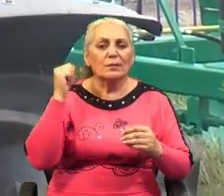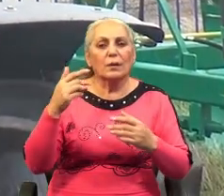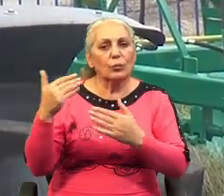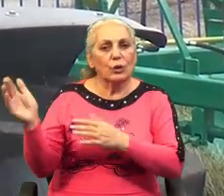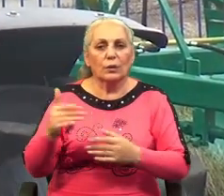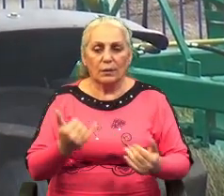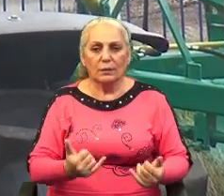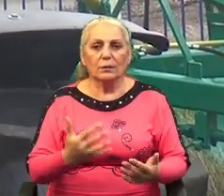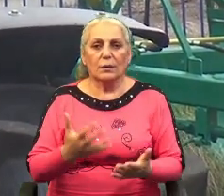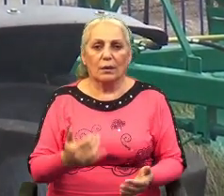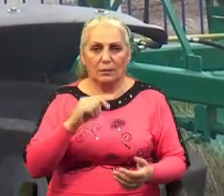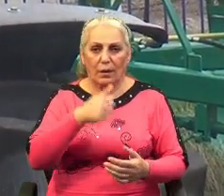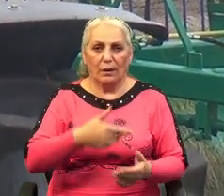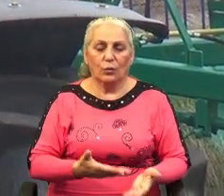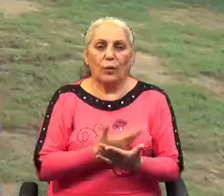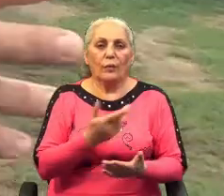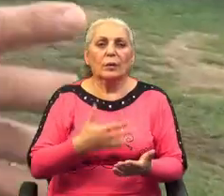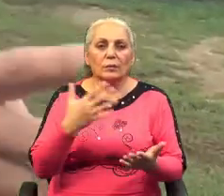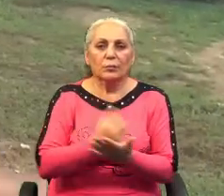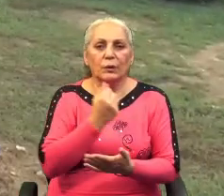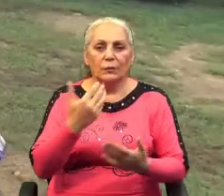ասել, ձեռք ենք բերել